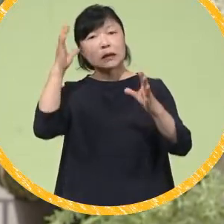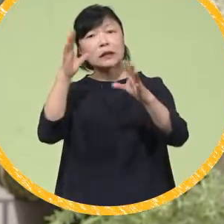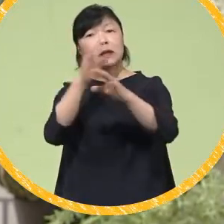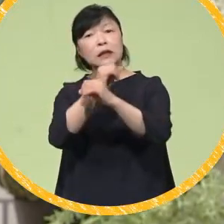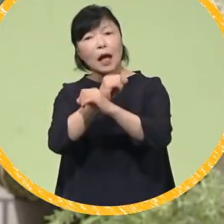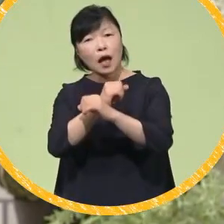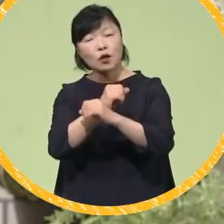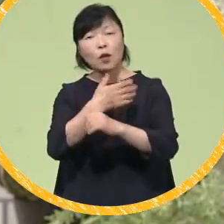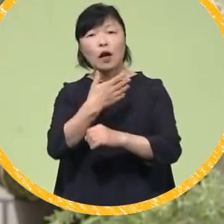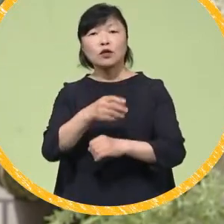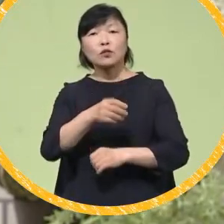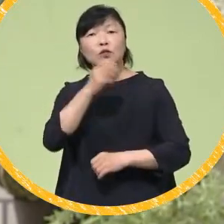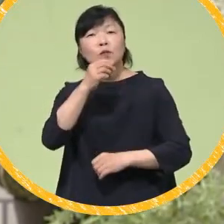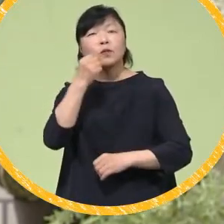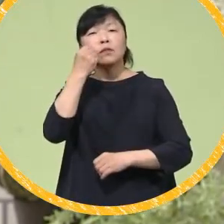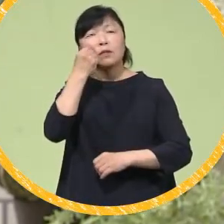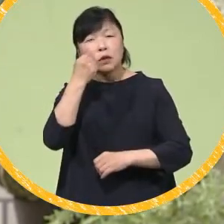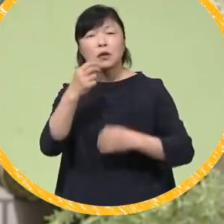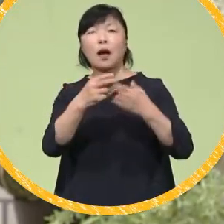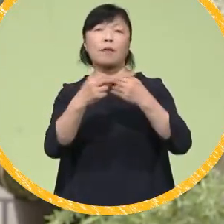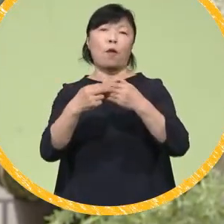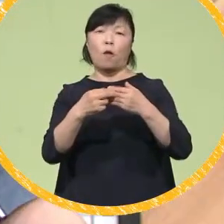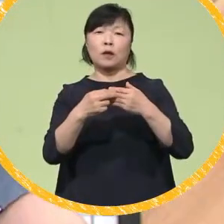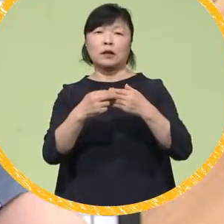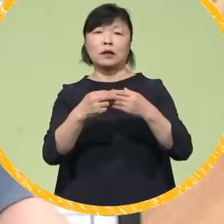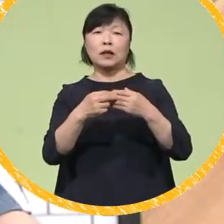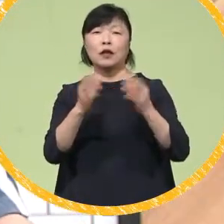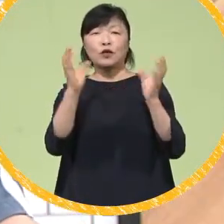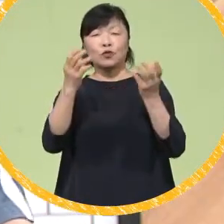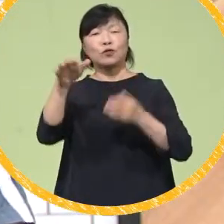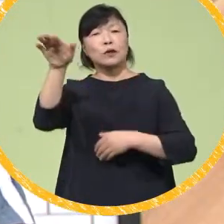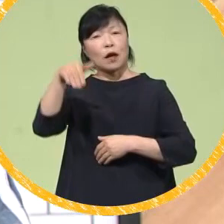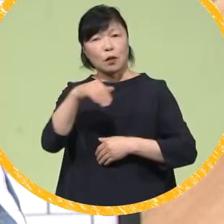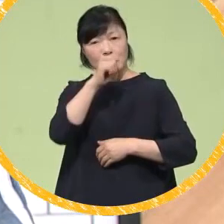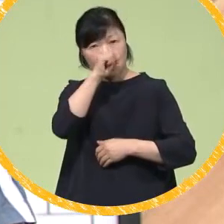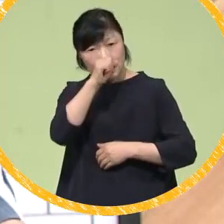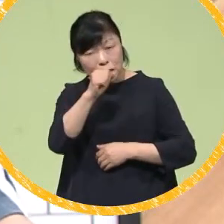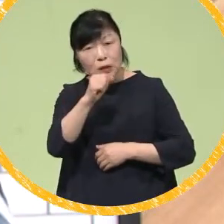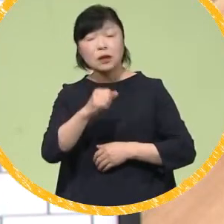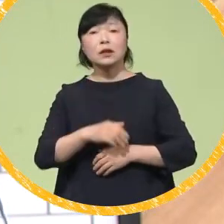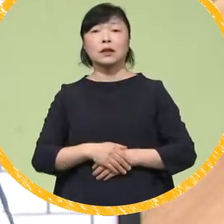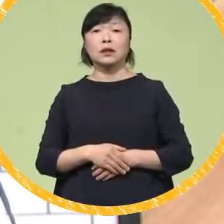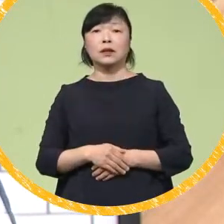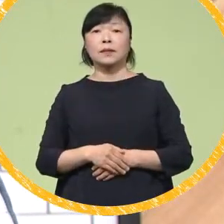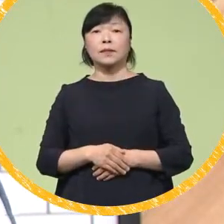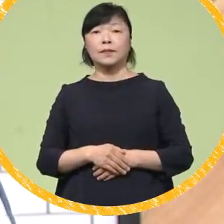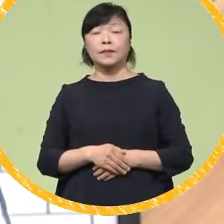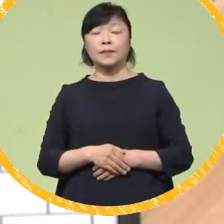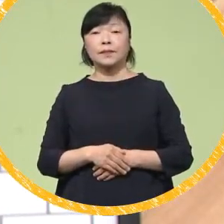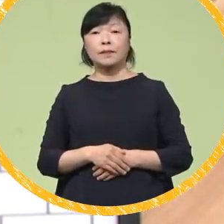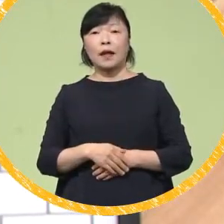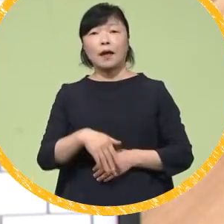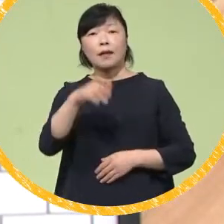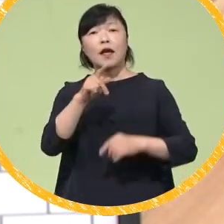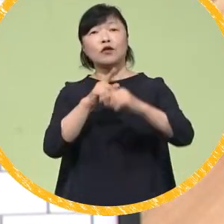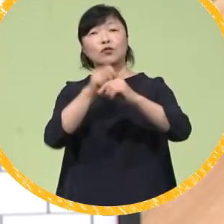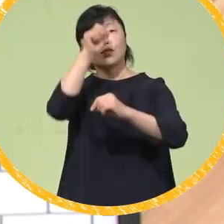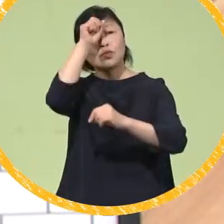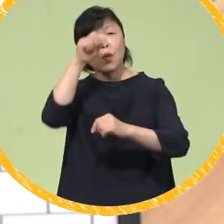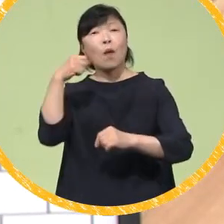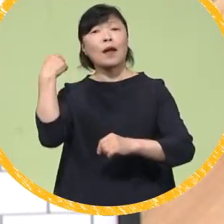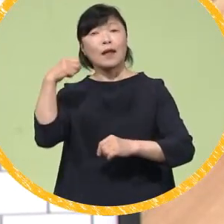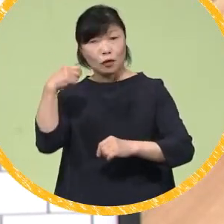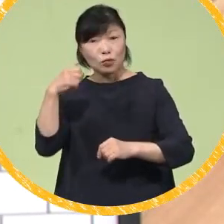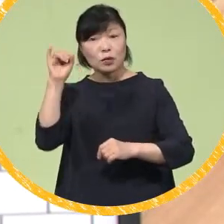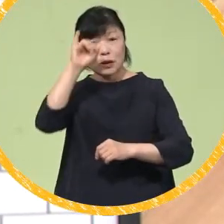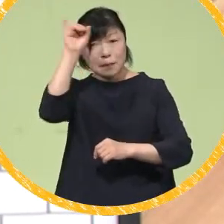か、その水分取れないっていうのは病院に行かないといけない。 すぐ救急車を呼んでっていうことなんですけれどもね。うん、それ熱中症、まあ、夏のもの